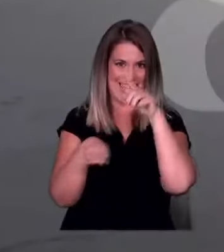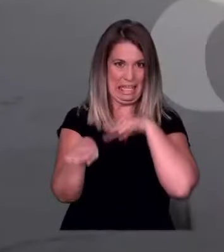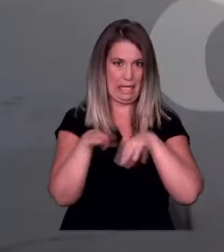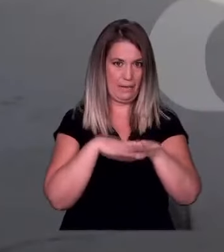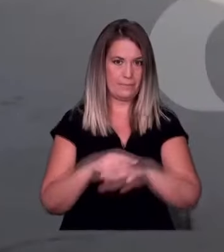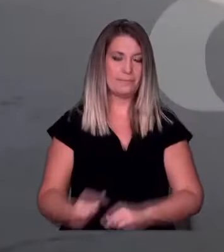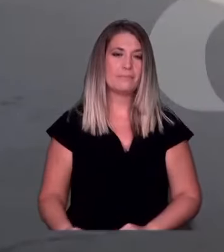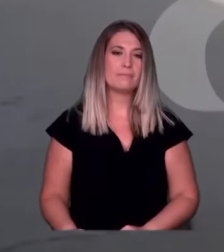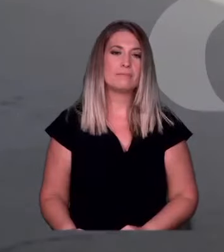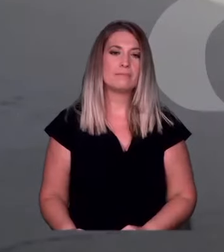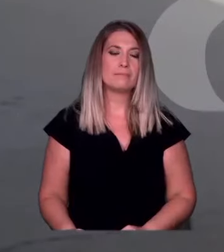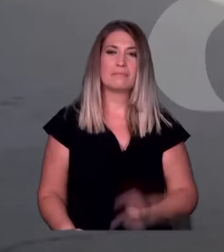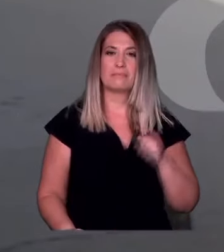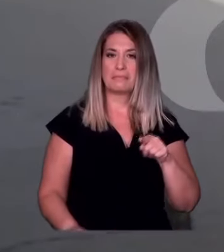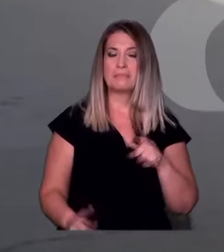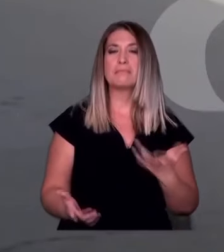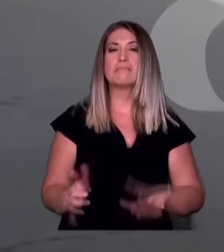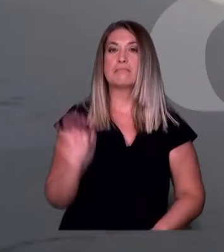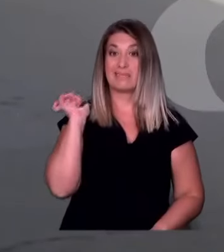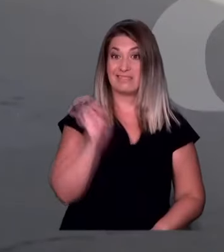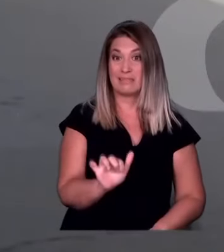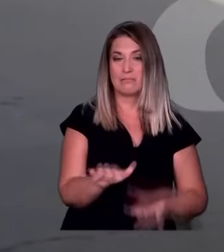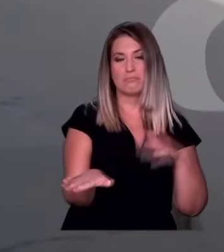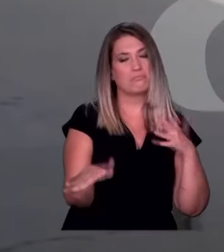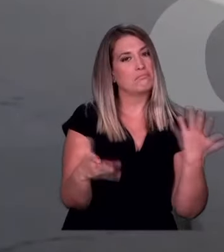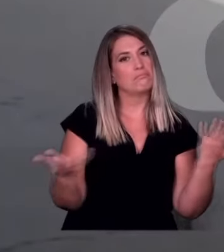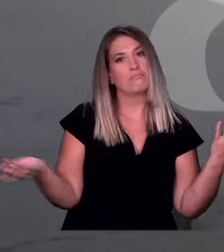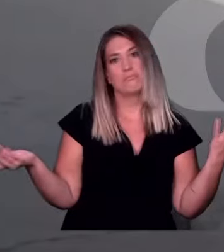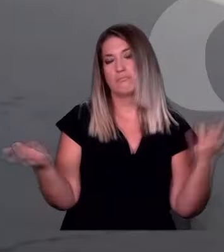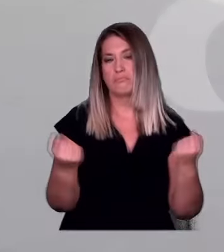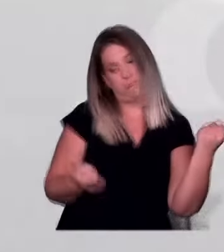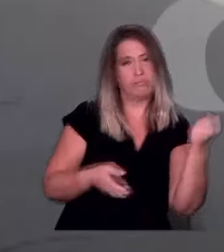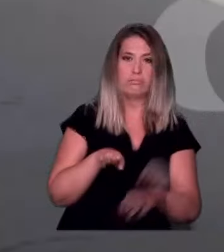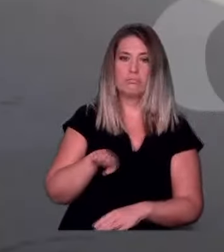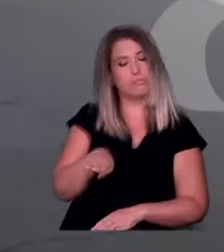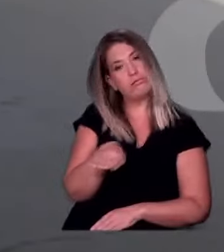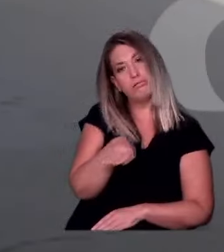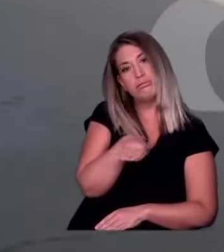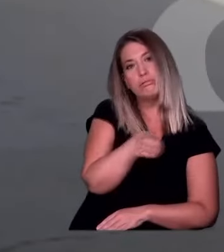Ο οδηγός αποφασίζει σε αυτό το σημείο να πατήσει φρένο, αλλά είναι αδύνατο να διατηρήσει τον έλεγχο.